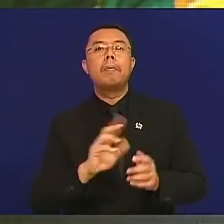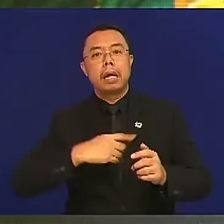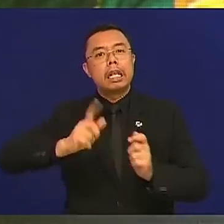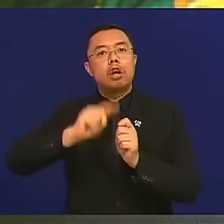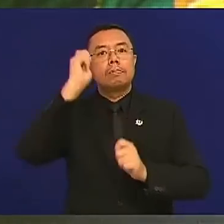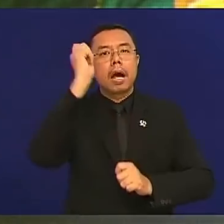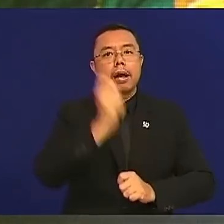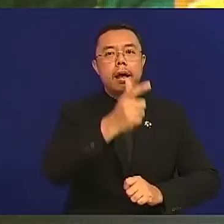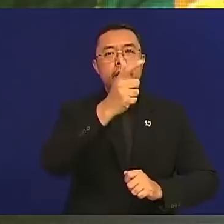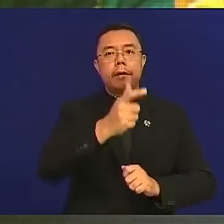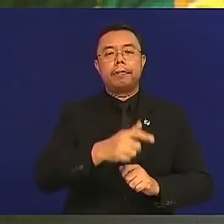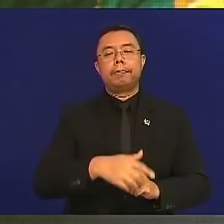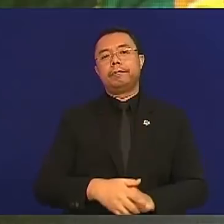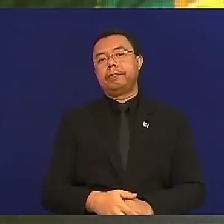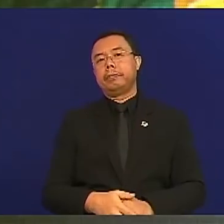kita bayar.